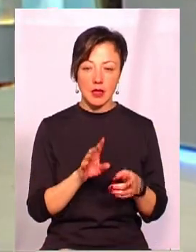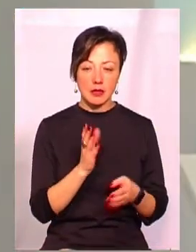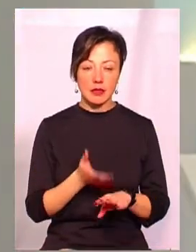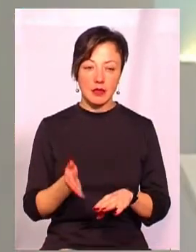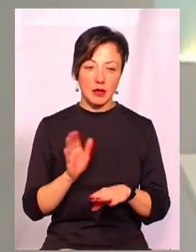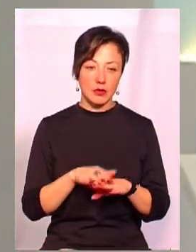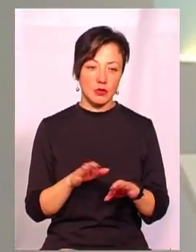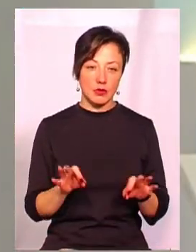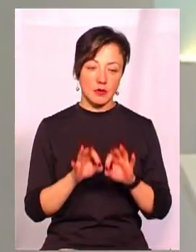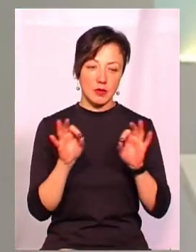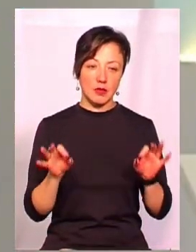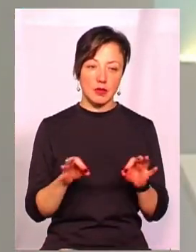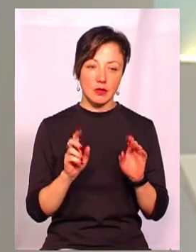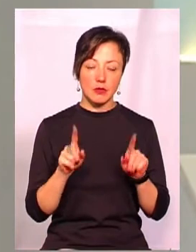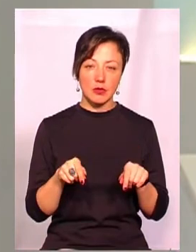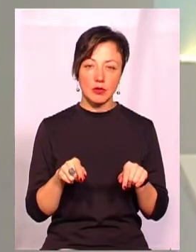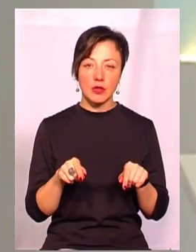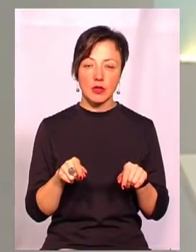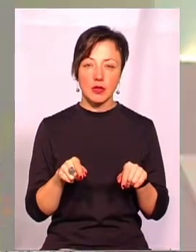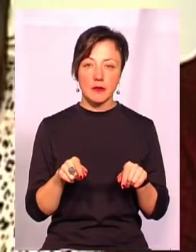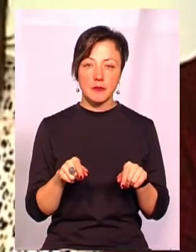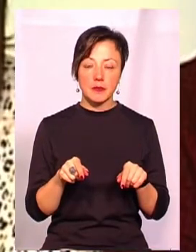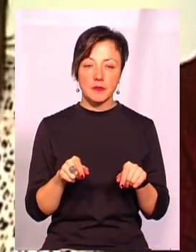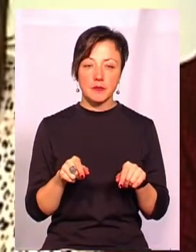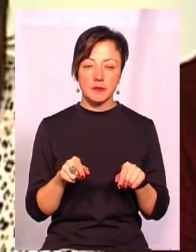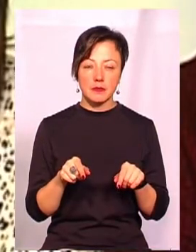складнощів. Тому що товариство дуже